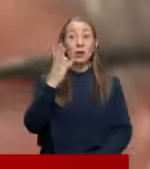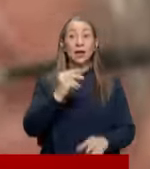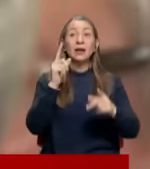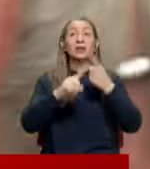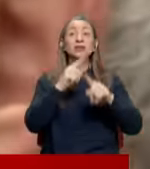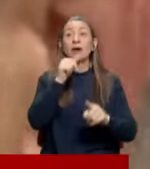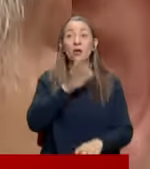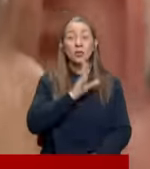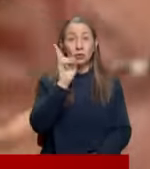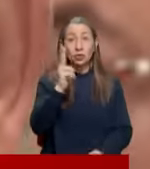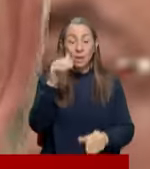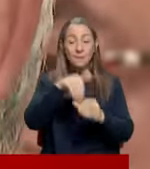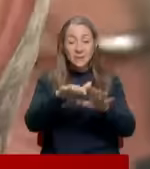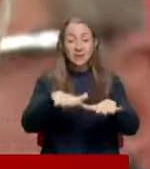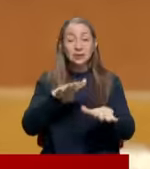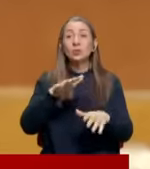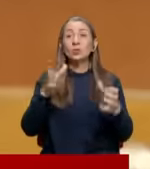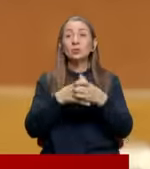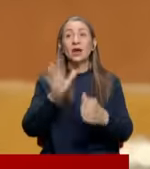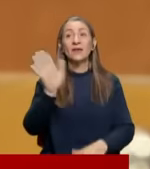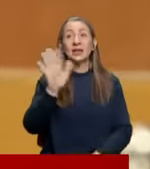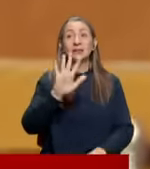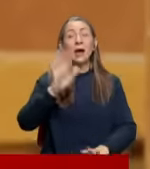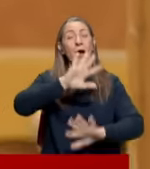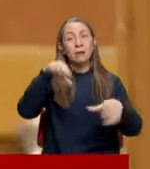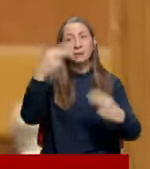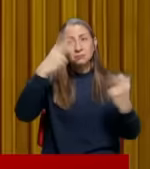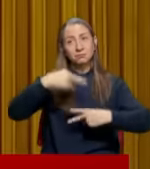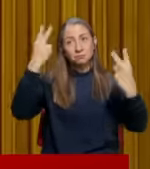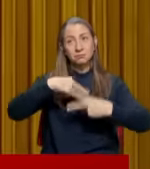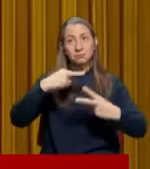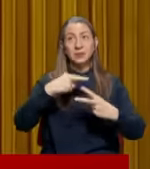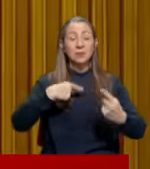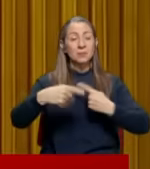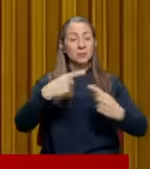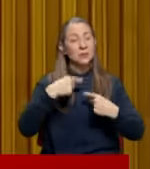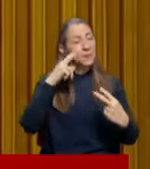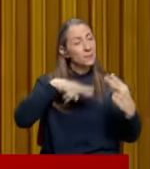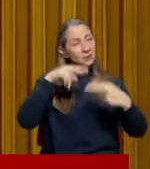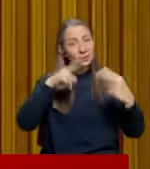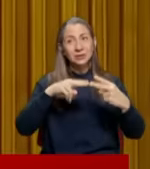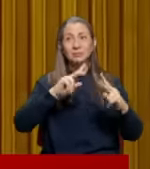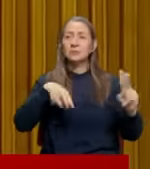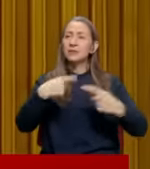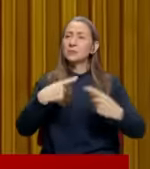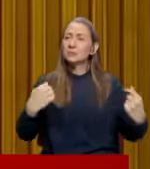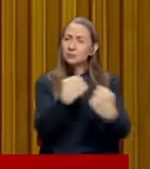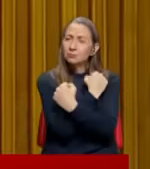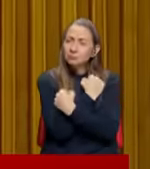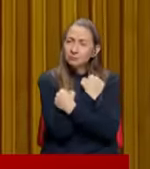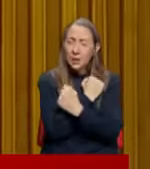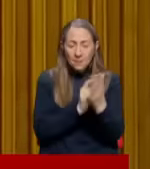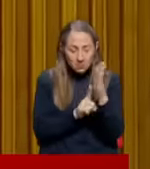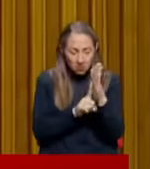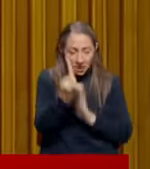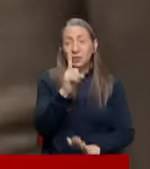Kemal Kılıçdaroğlu'nun meclis grubuna vedası, salonda dökülen gözyaşları. Birbirimize bakacağız, birbirimizi kucaklayacağız.